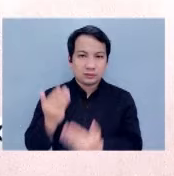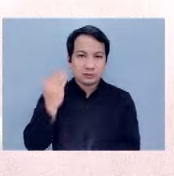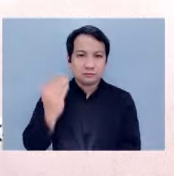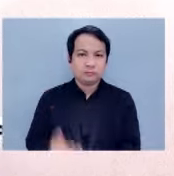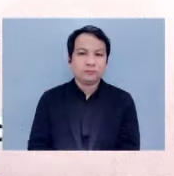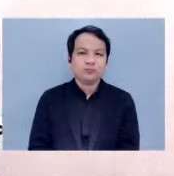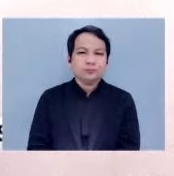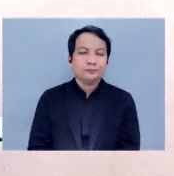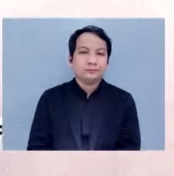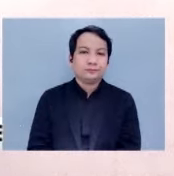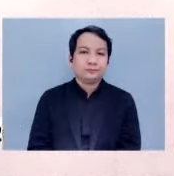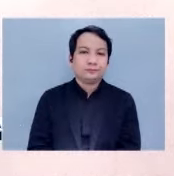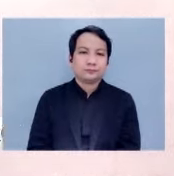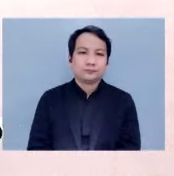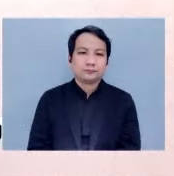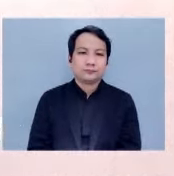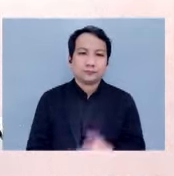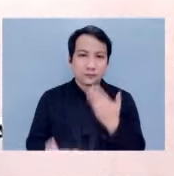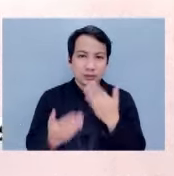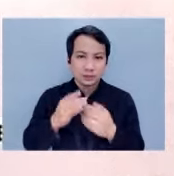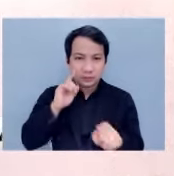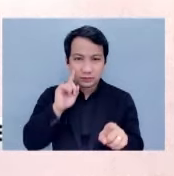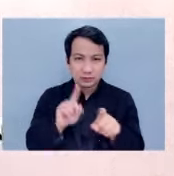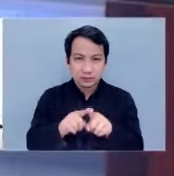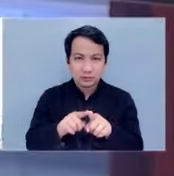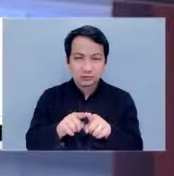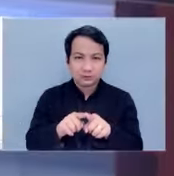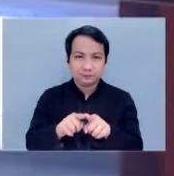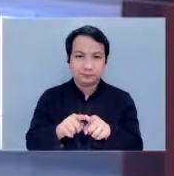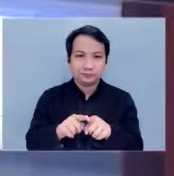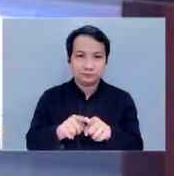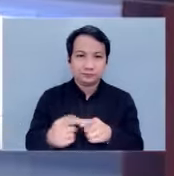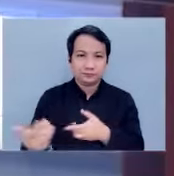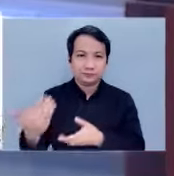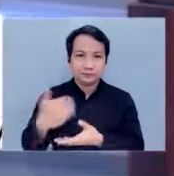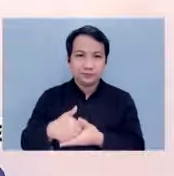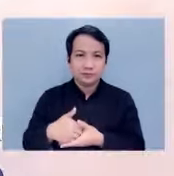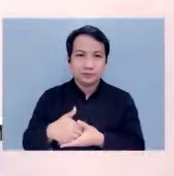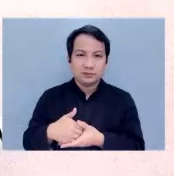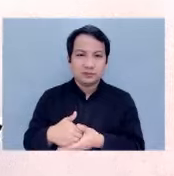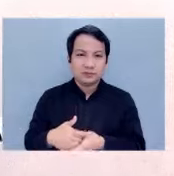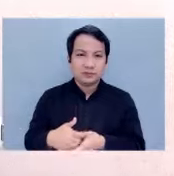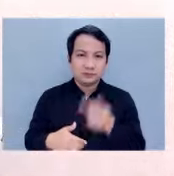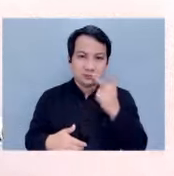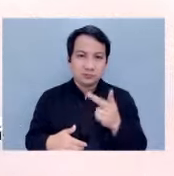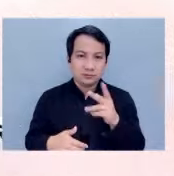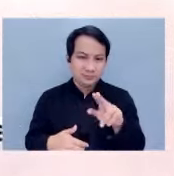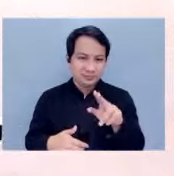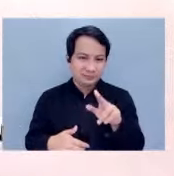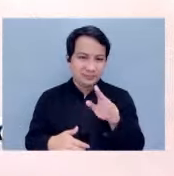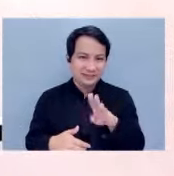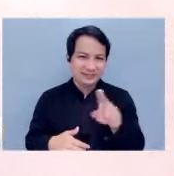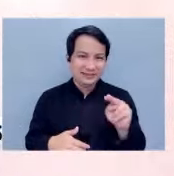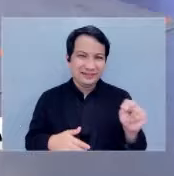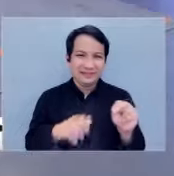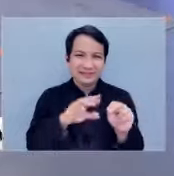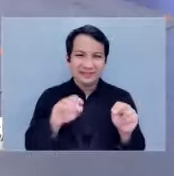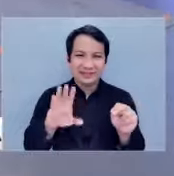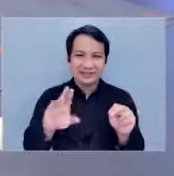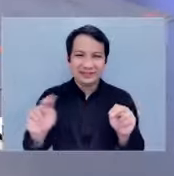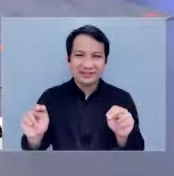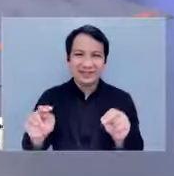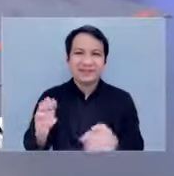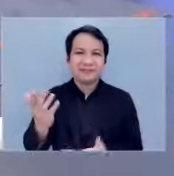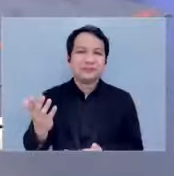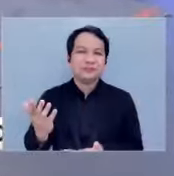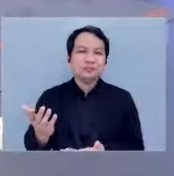morning, kapatid. Okay, good morning. Sana sulit yung pagpunta mo rito. Sulit na sulit sa Ben and Ben. Okay. Pero to, balik tayo dito sa napaka-tragic